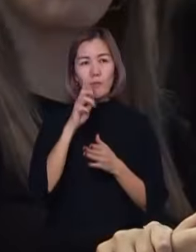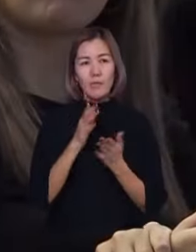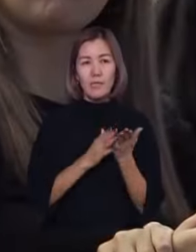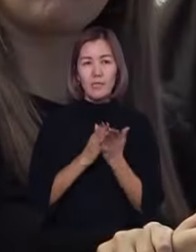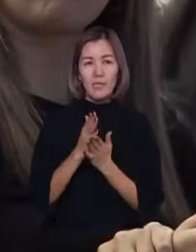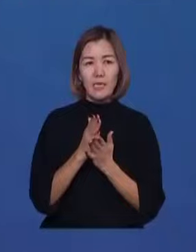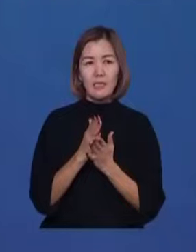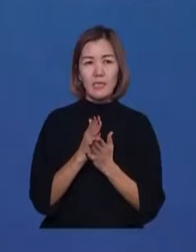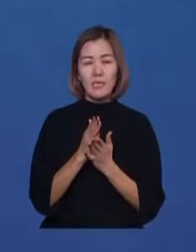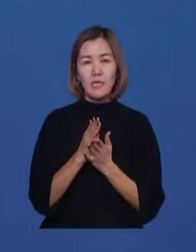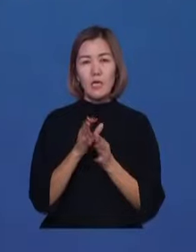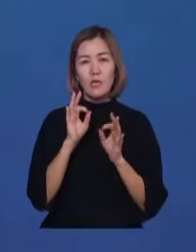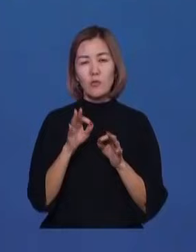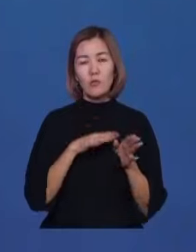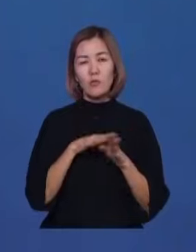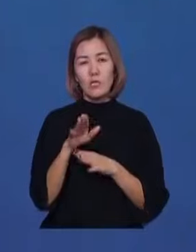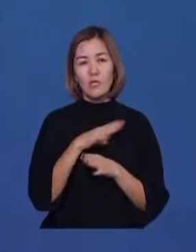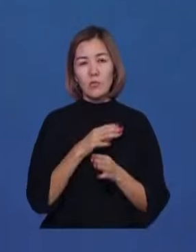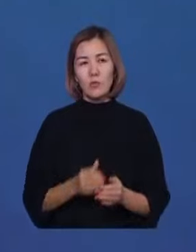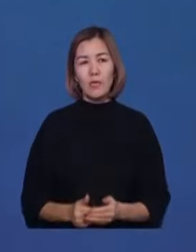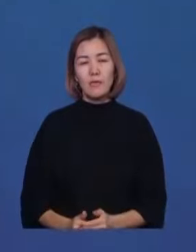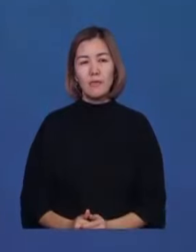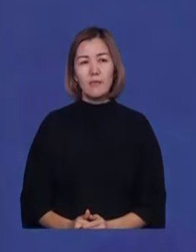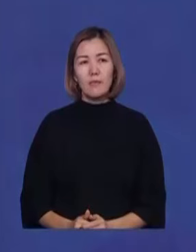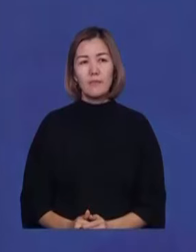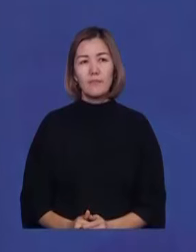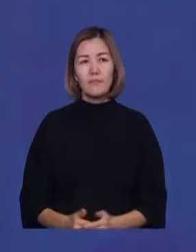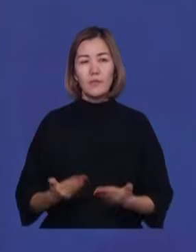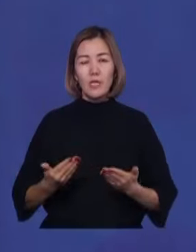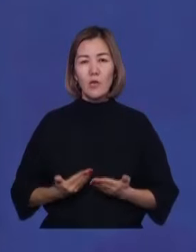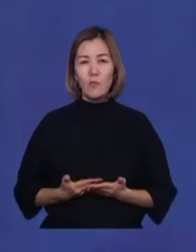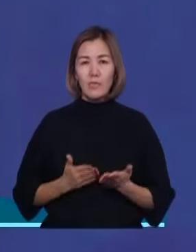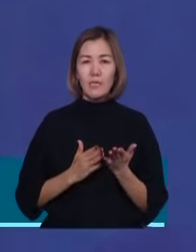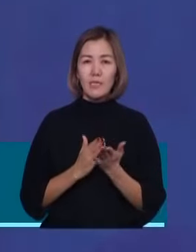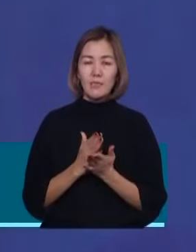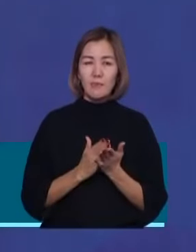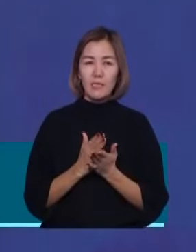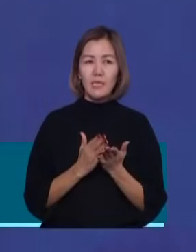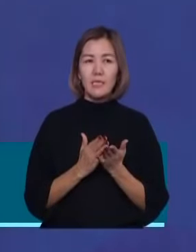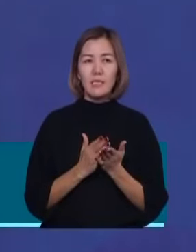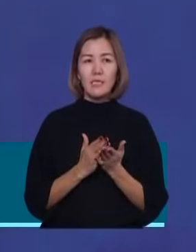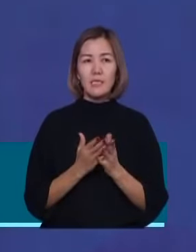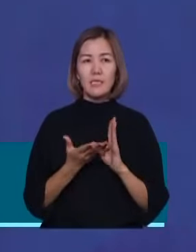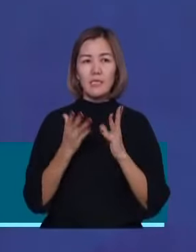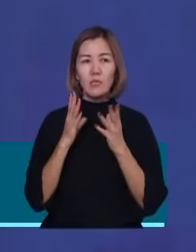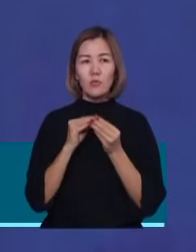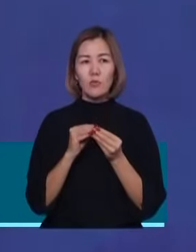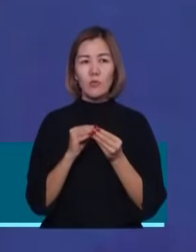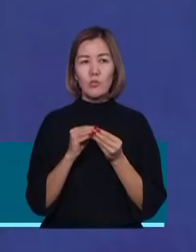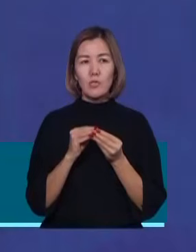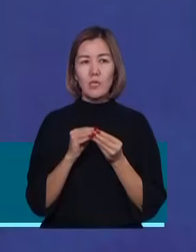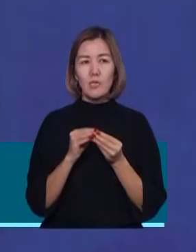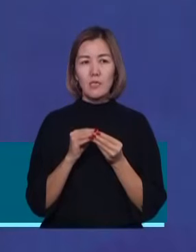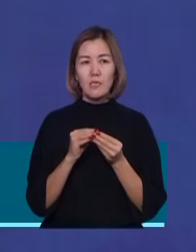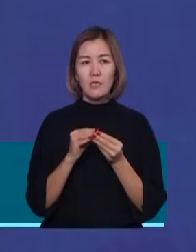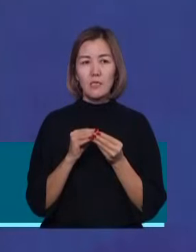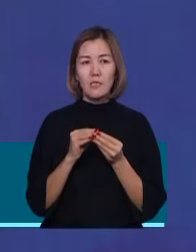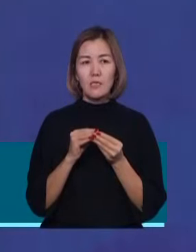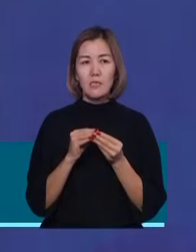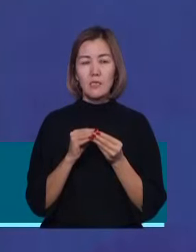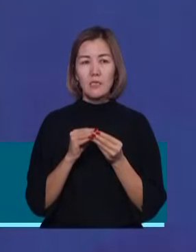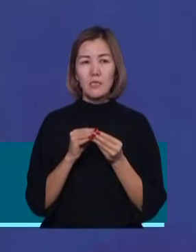саясатты табысты іске асыруда. Әлеуметтік қызметкерлердің статусы бойынша қазірде